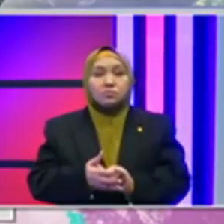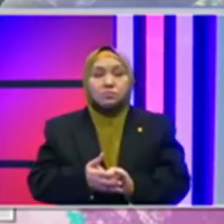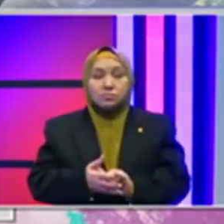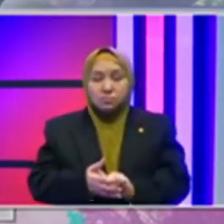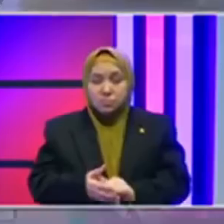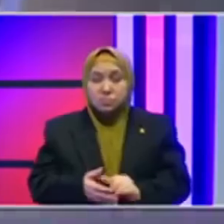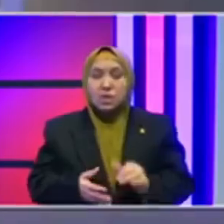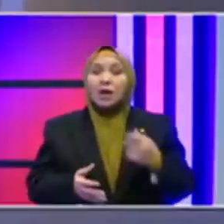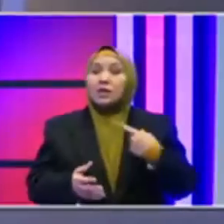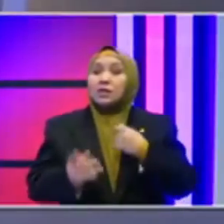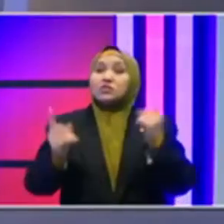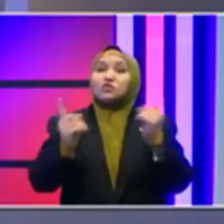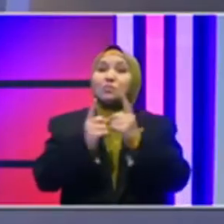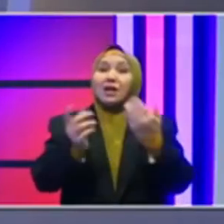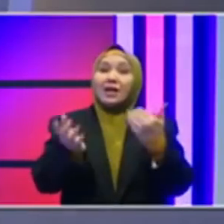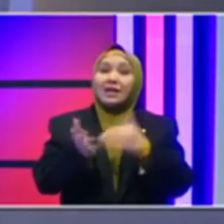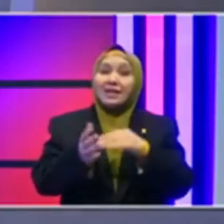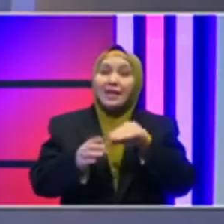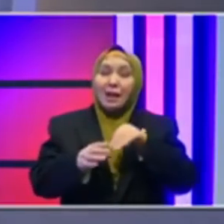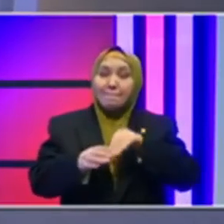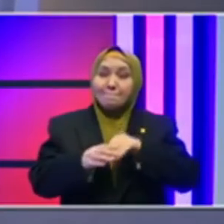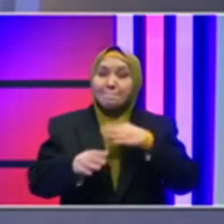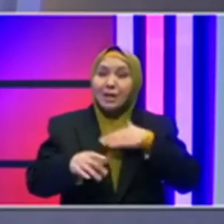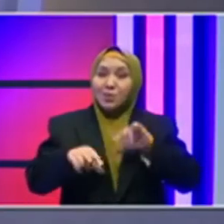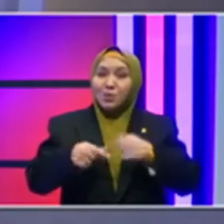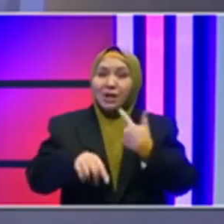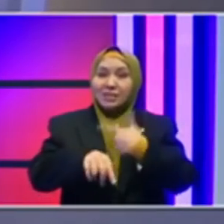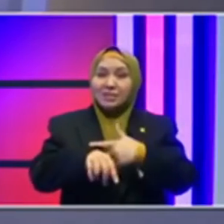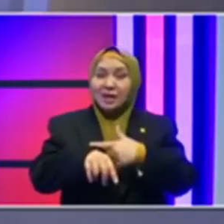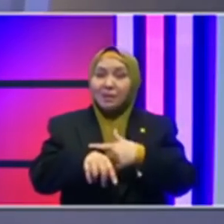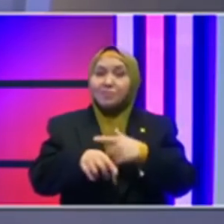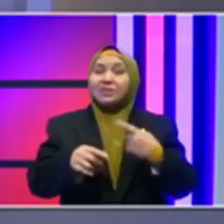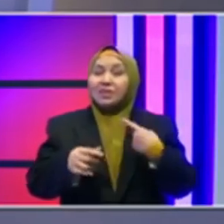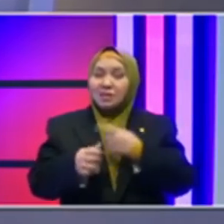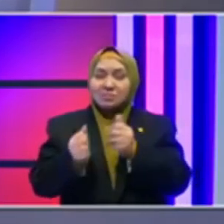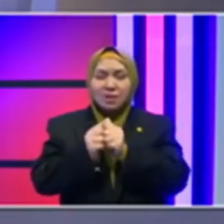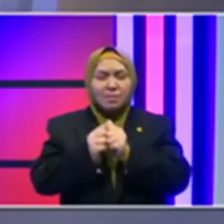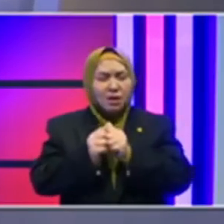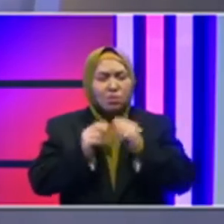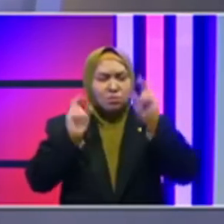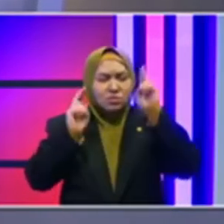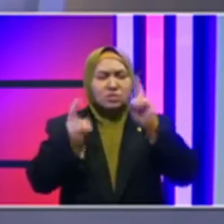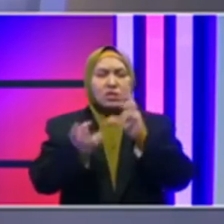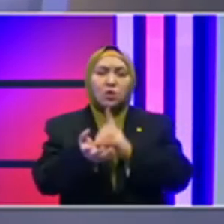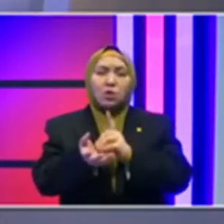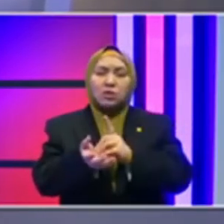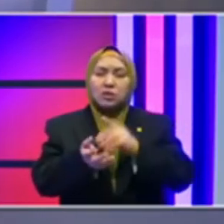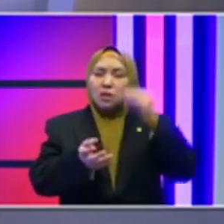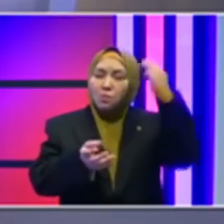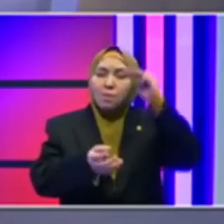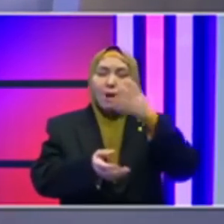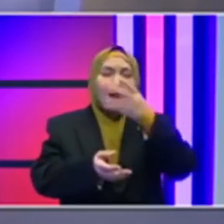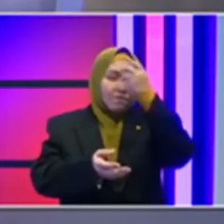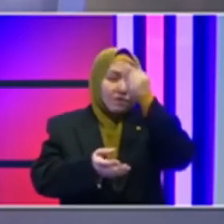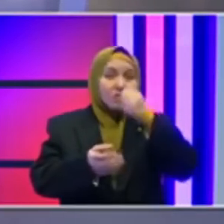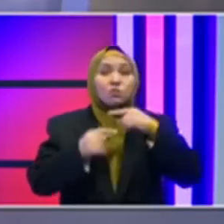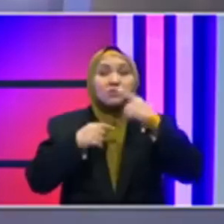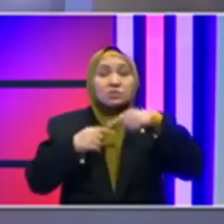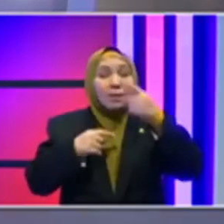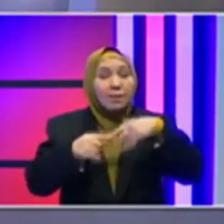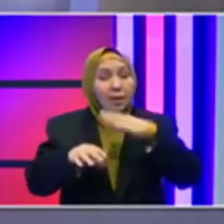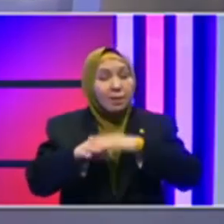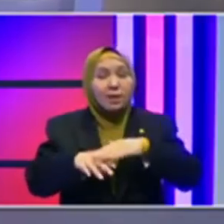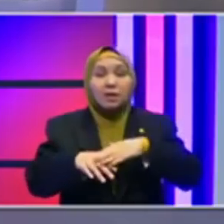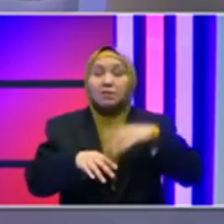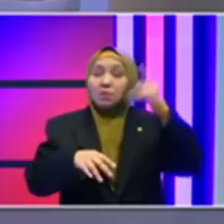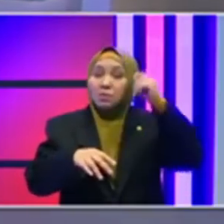kita bertemu kembali dalam MyQuran time kita sesi ulang gaji bersama dengan Hafiz dan terima kasih diucapkan pada Tuhan yang sudah